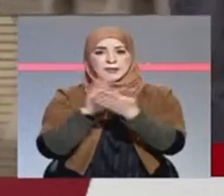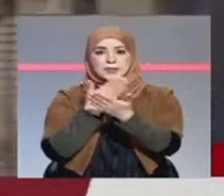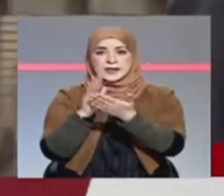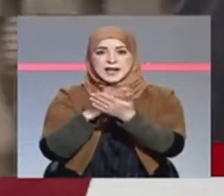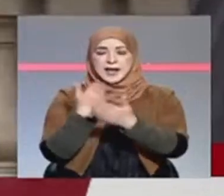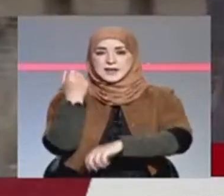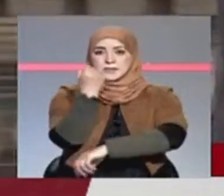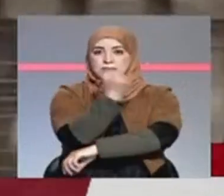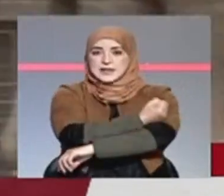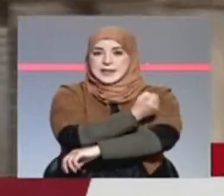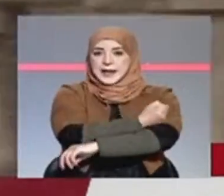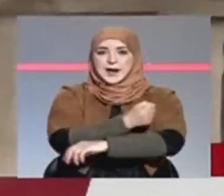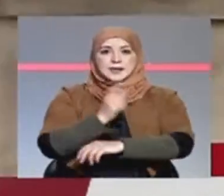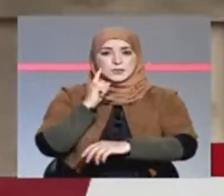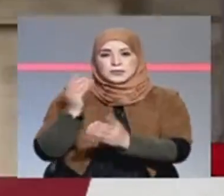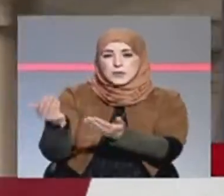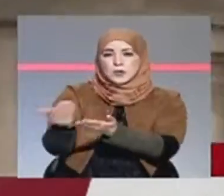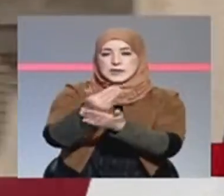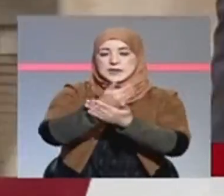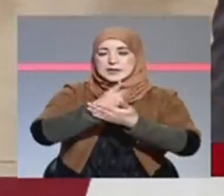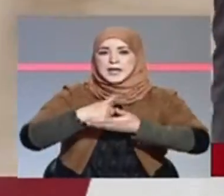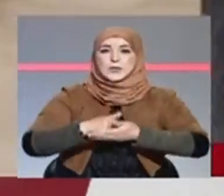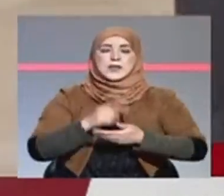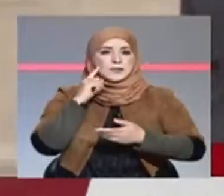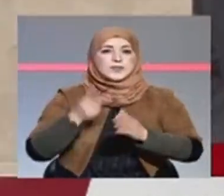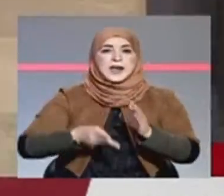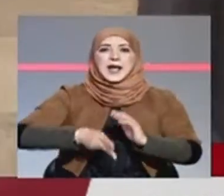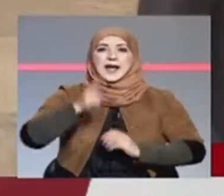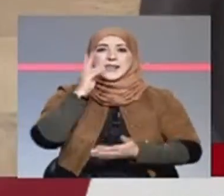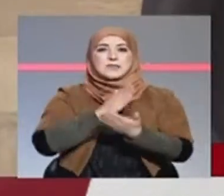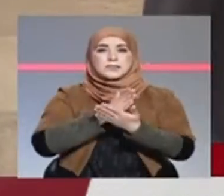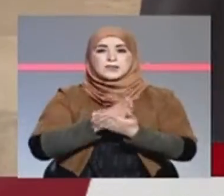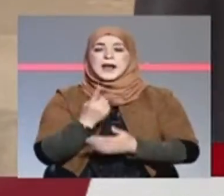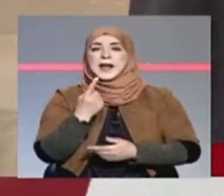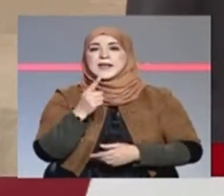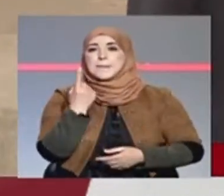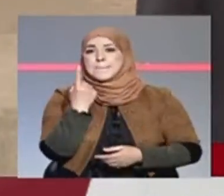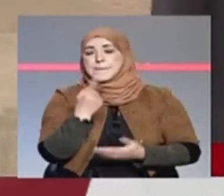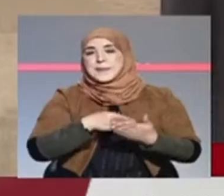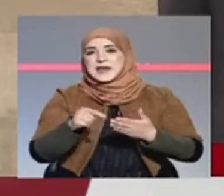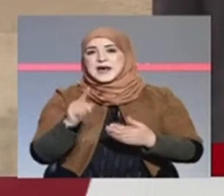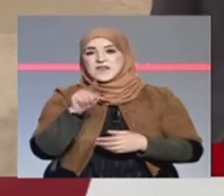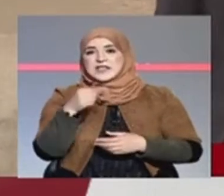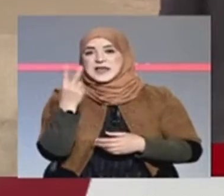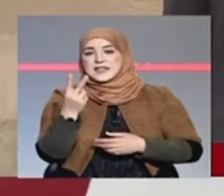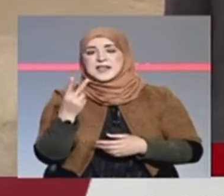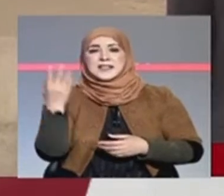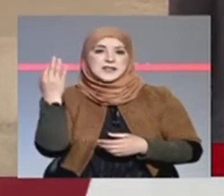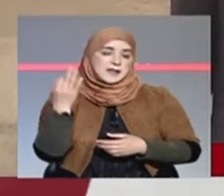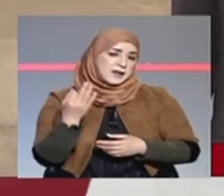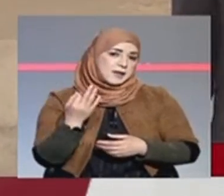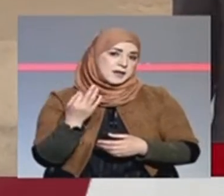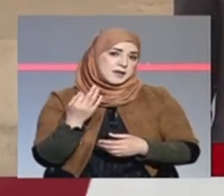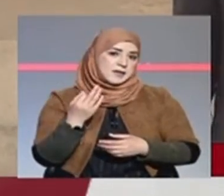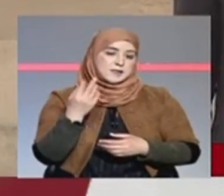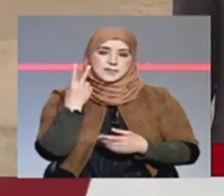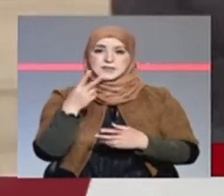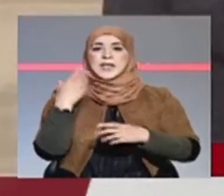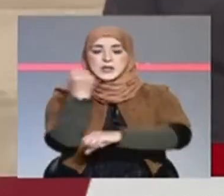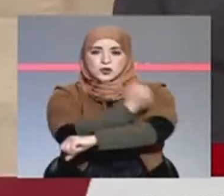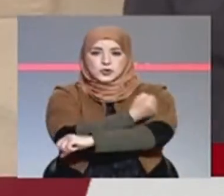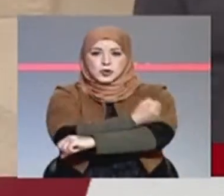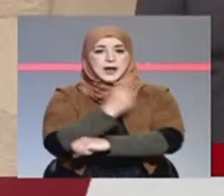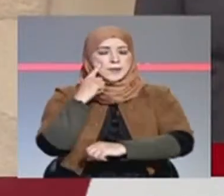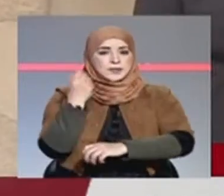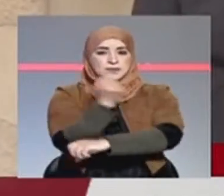واللقاحات واستحوذت على نصيب الاسد باكثر من مليار فاصل اثنين جرحى الاثنتين جرعه من اللقاءات التي تم